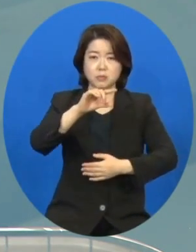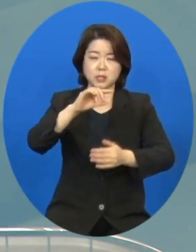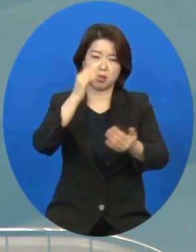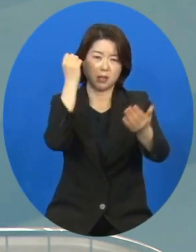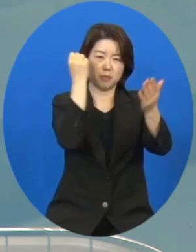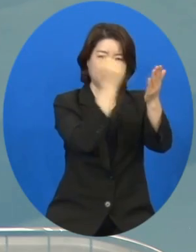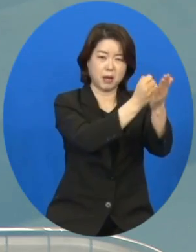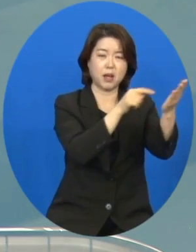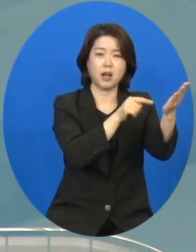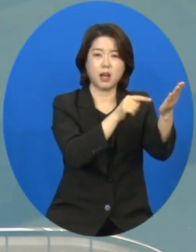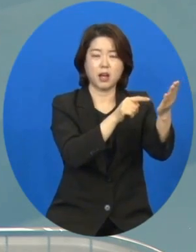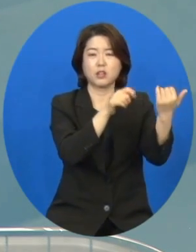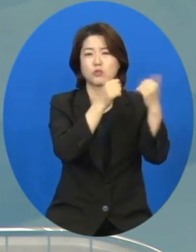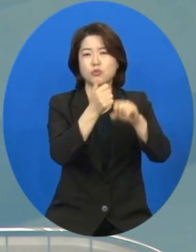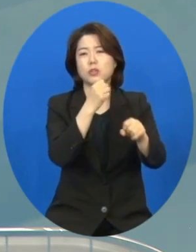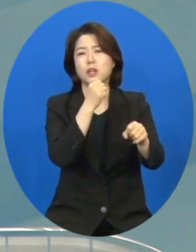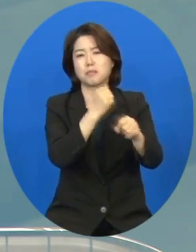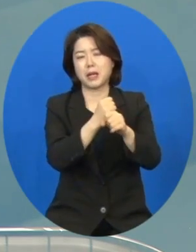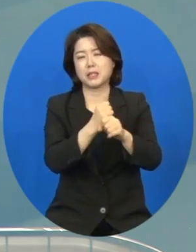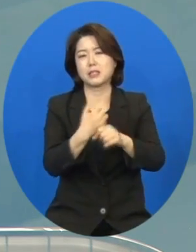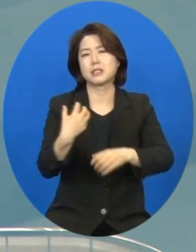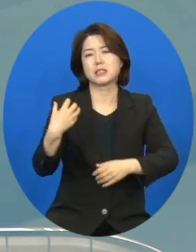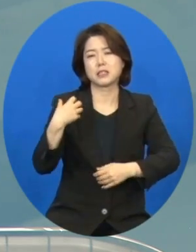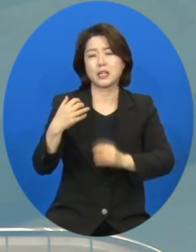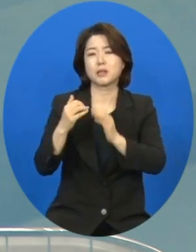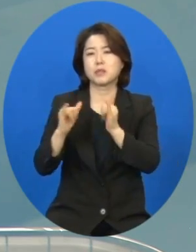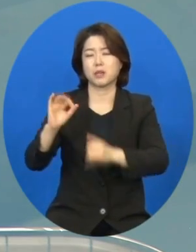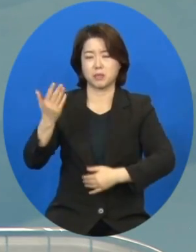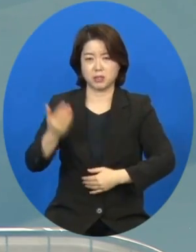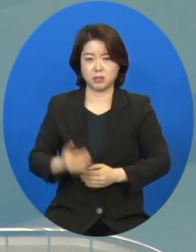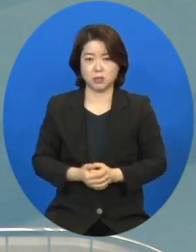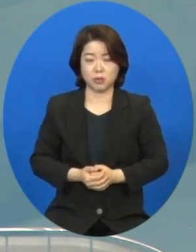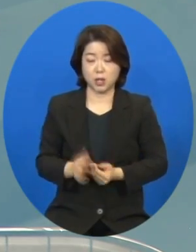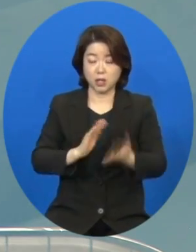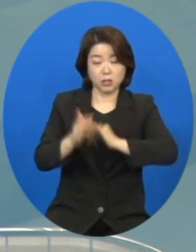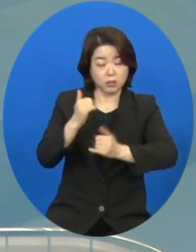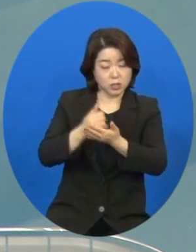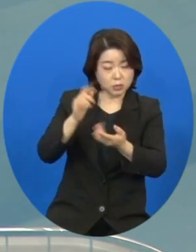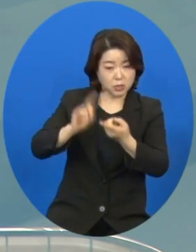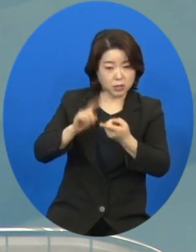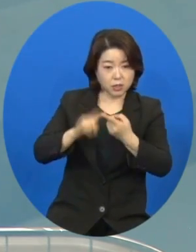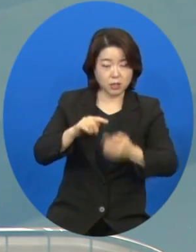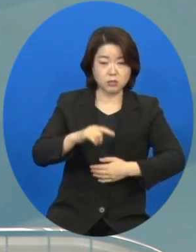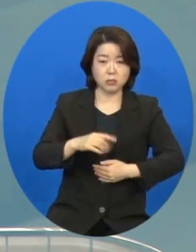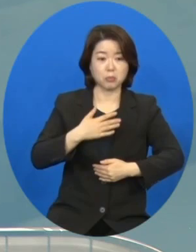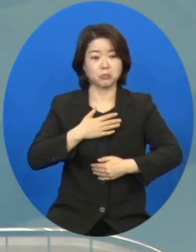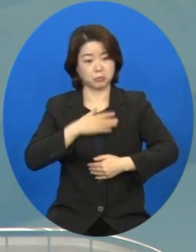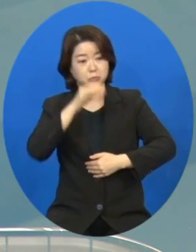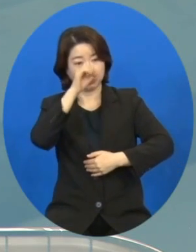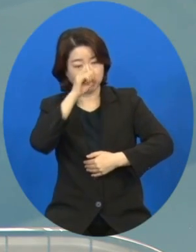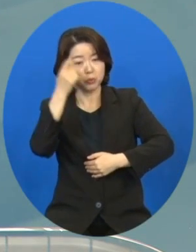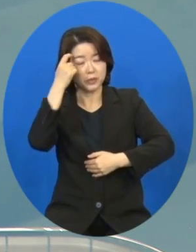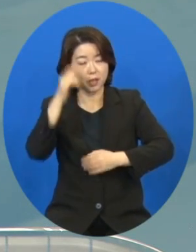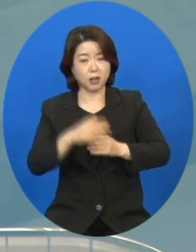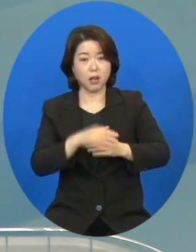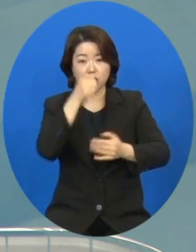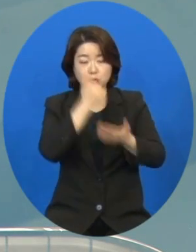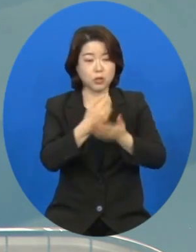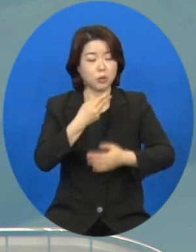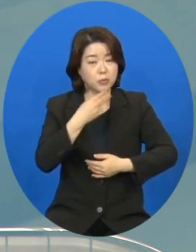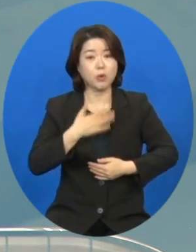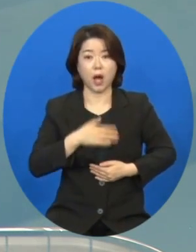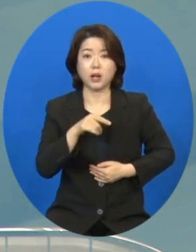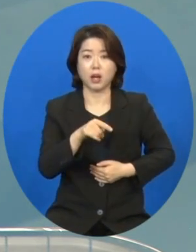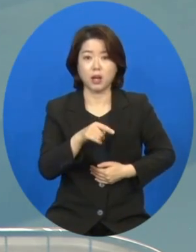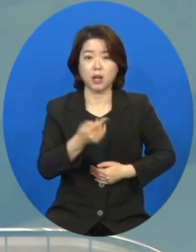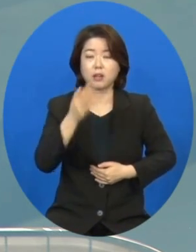거죠. 왜 그랬을까요? 예수님에 대해서 호감도 가졌고 죄 없다는 사실도 알았는데도 왜